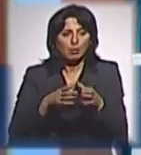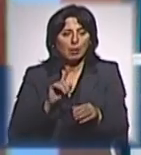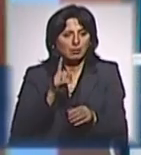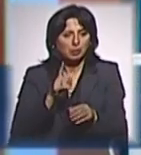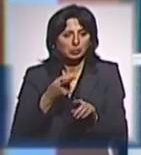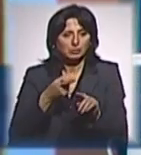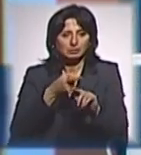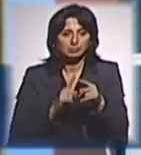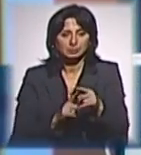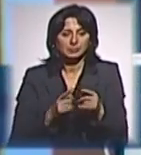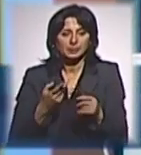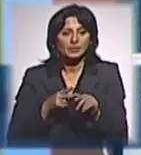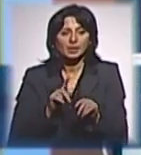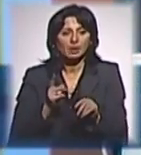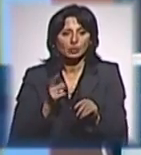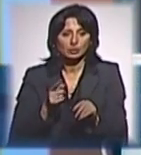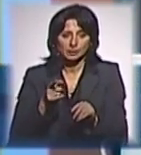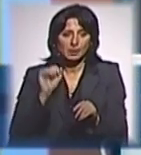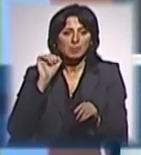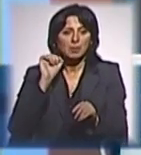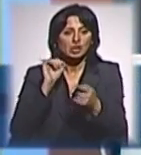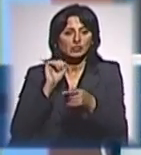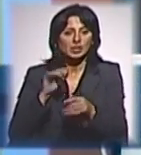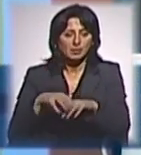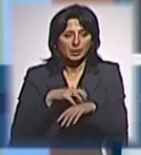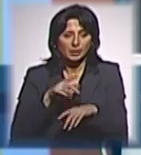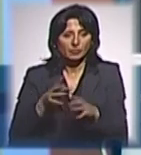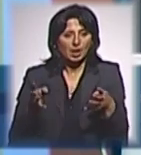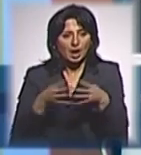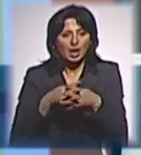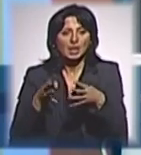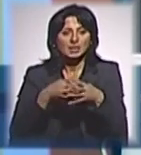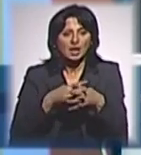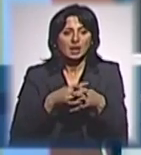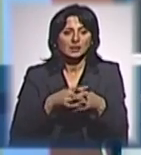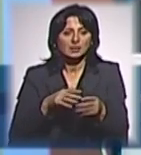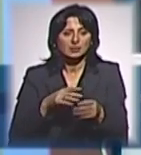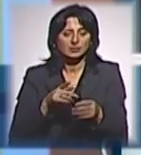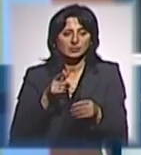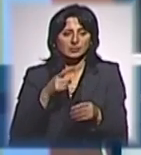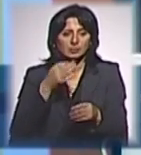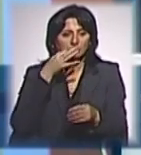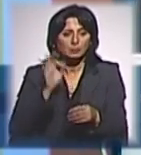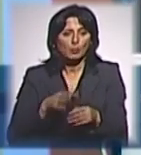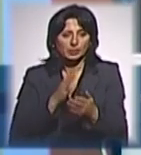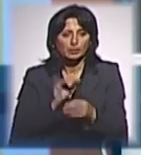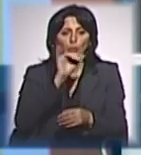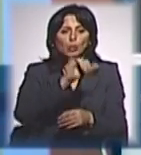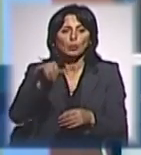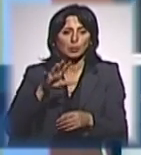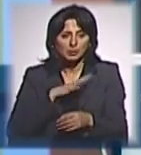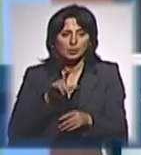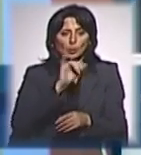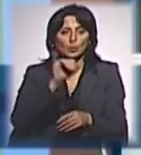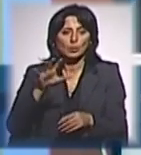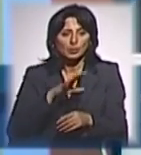გაერთიანებაზე. თქვენს პარტიას მემარჯვენეებს გულისხმობ, ალიანსებში ყოფნის საკმაოდ მდიდარი გამოცდილება აქვს,